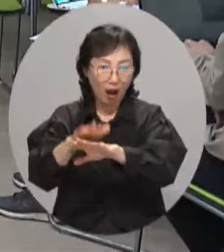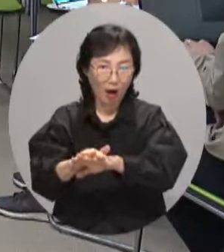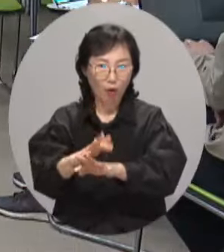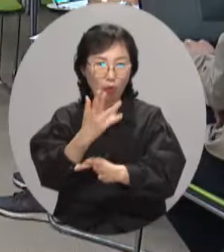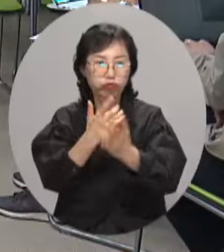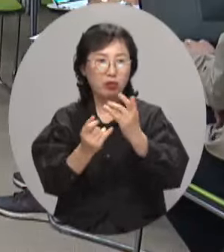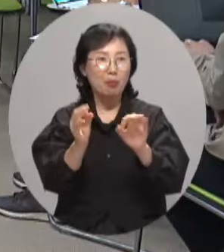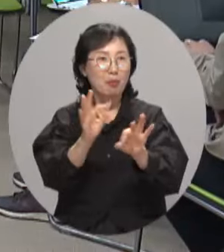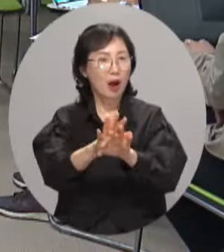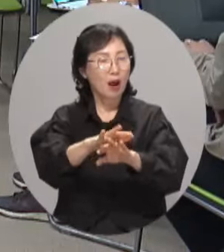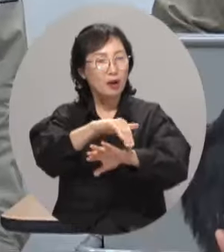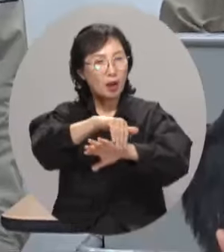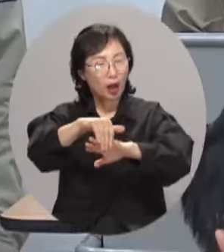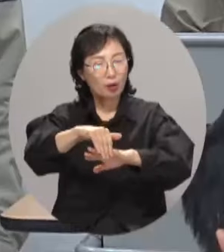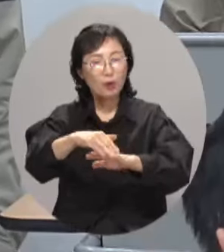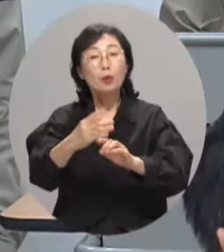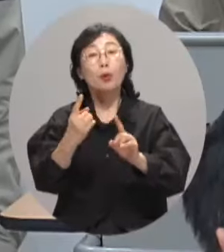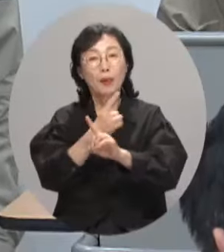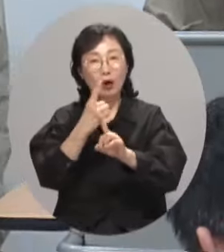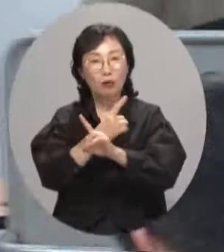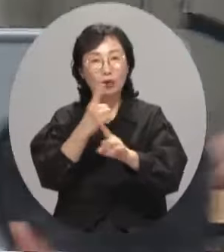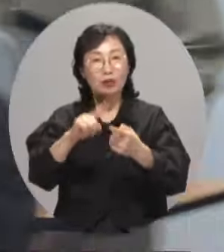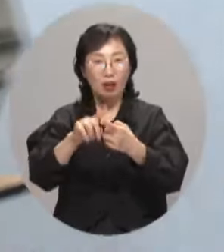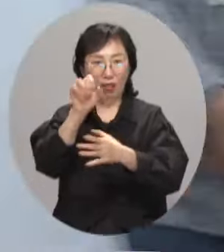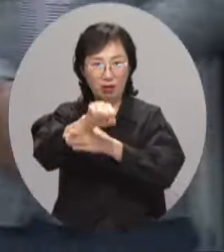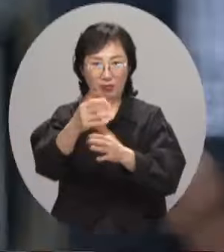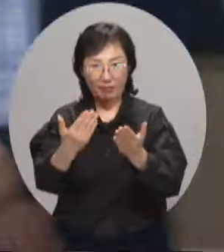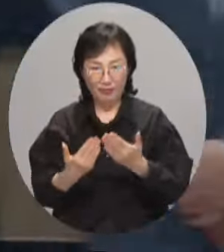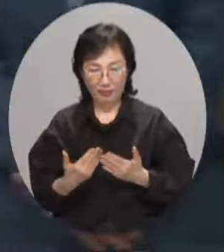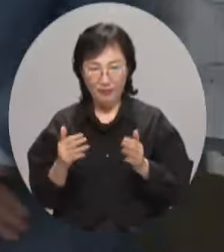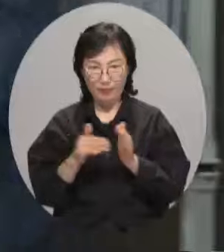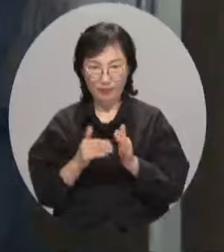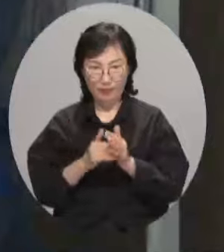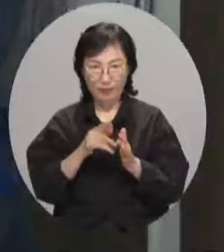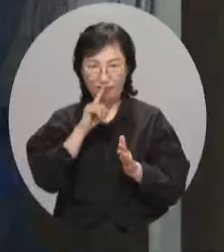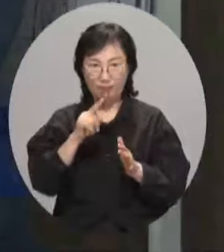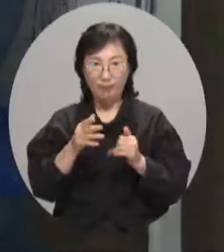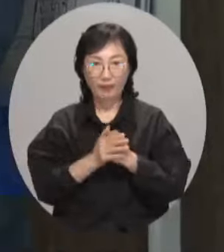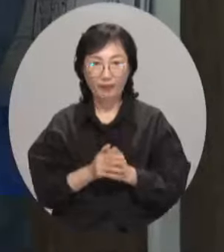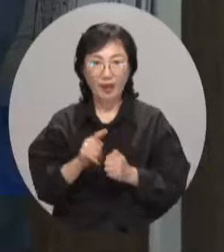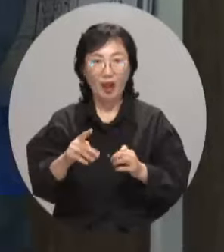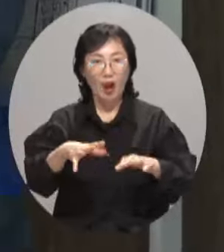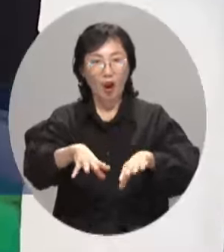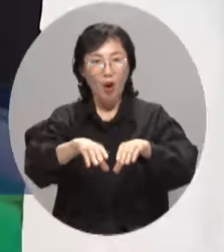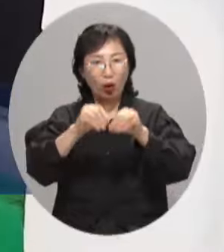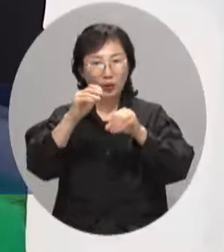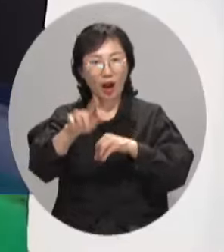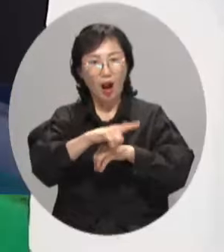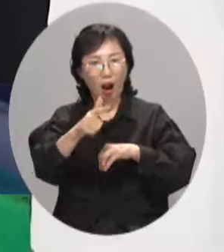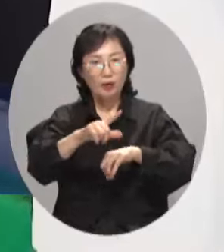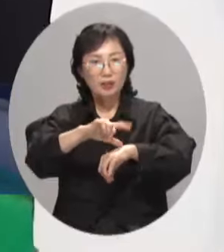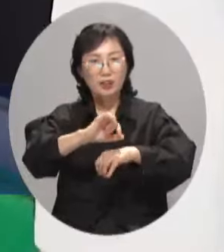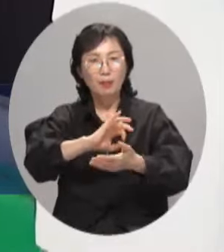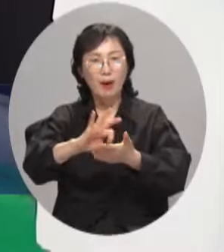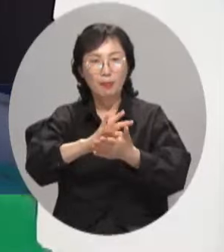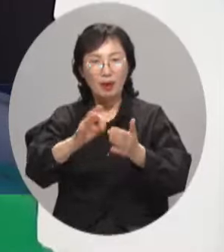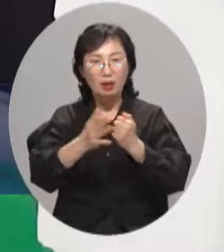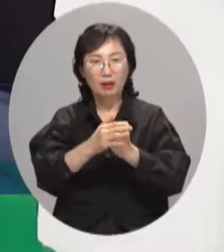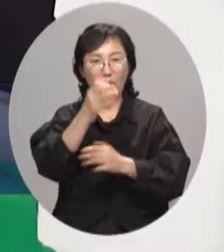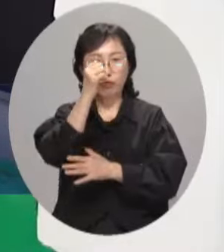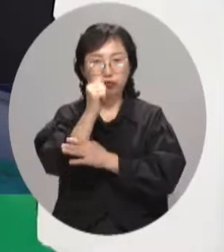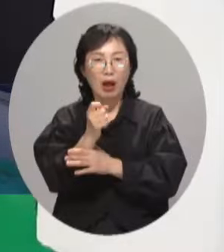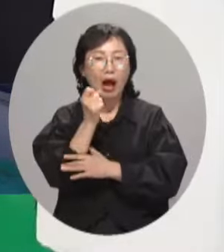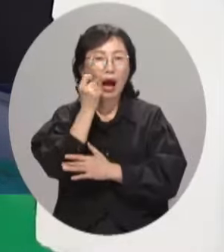소각하기로 공정 변경을 승인받았습니다. 건조는 하루면 충분히 금지되는데 발효는 한 달에서